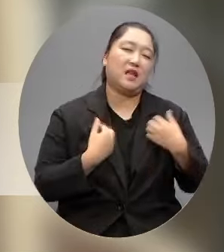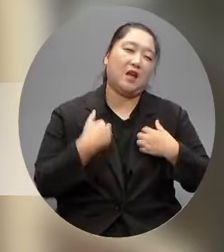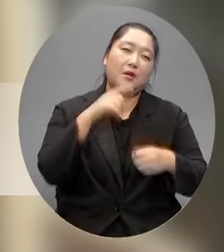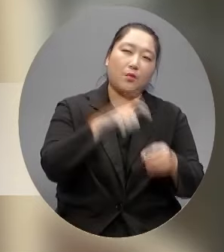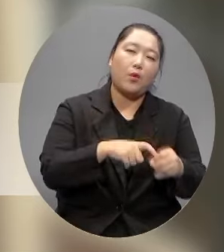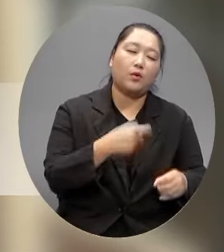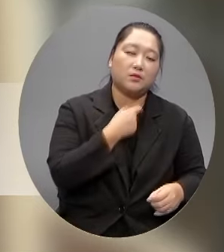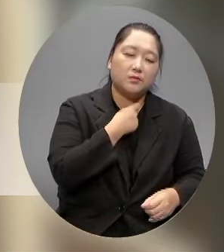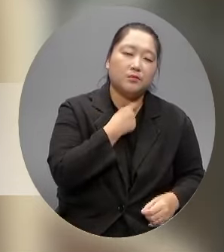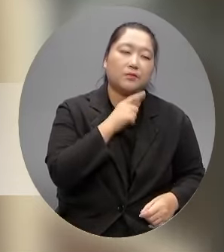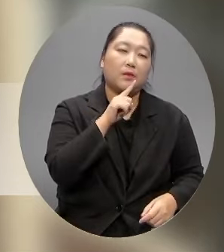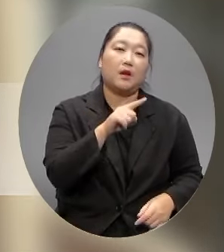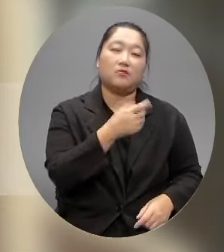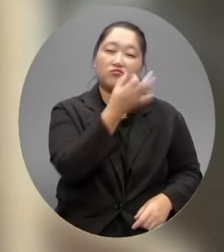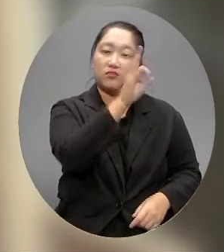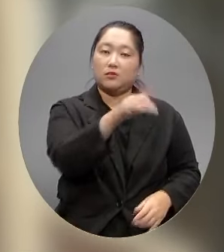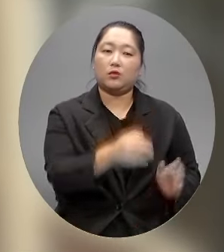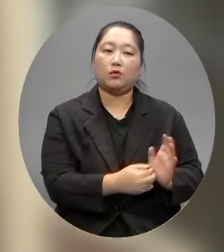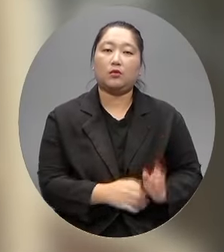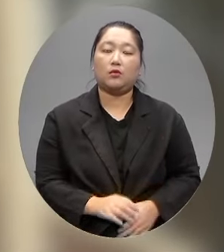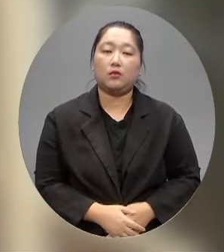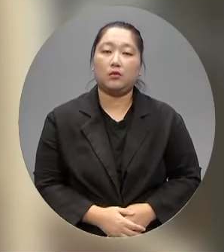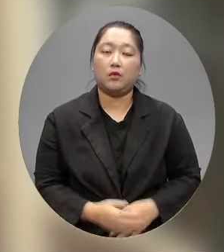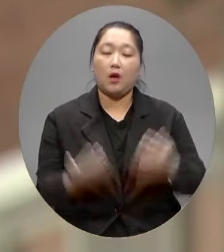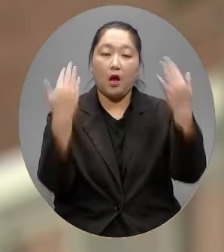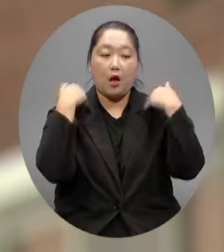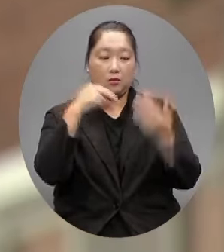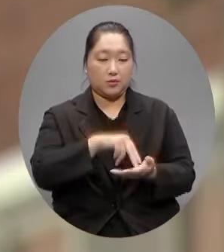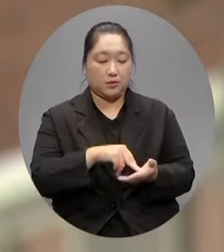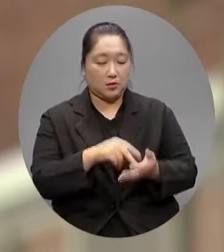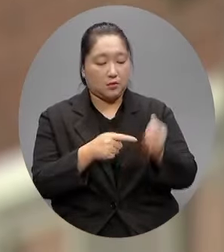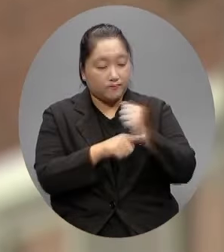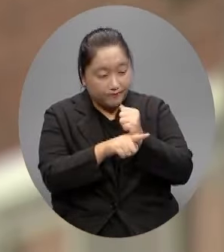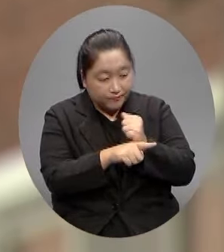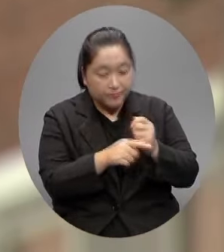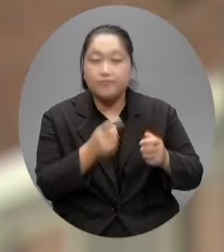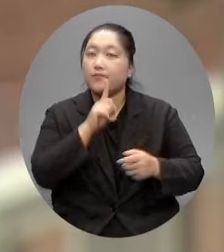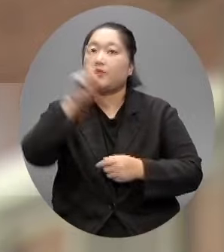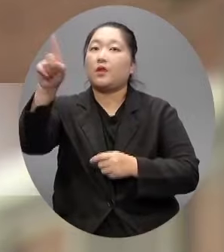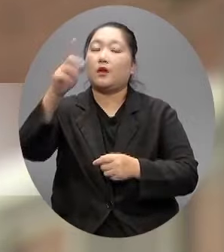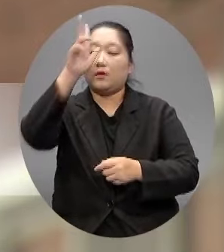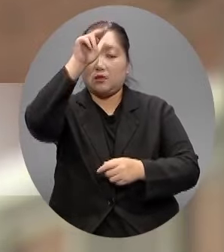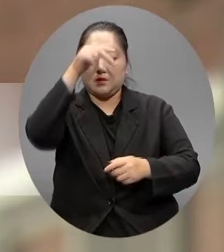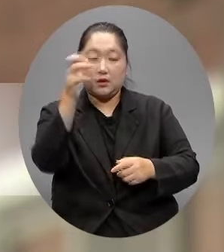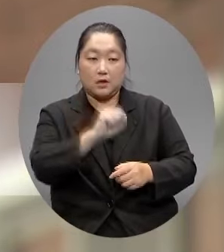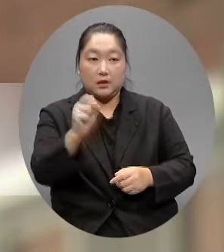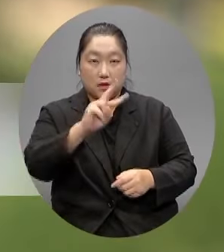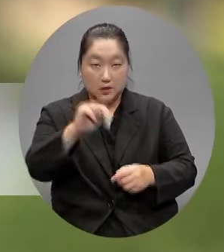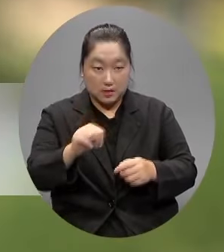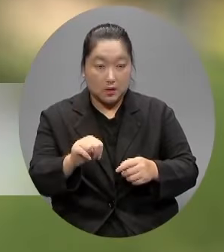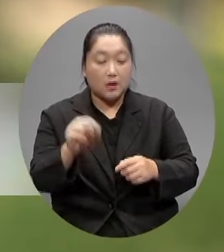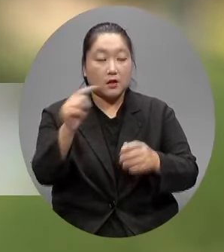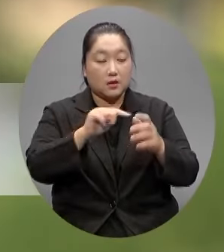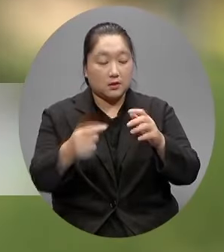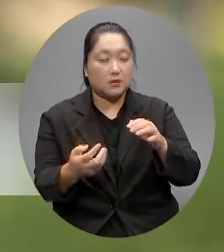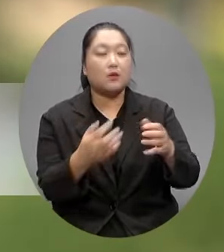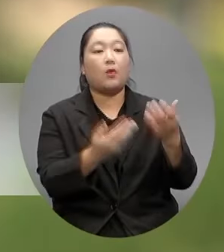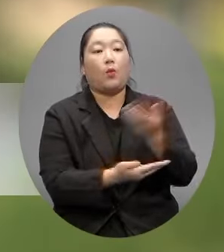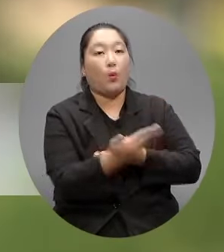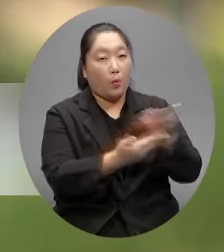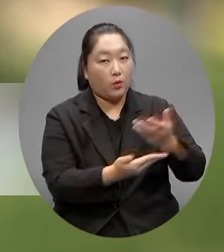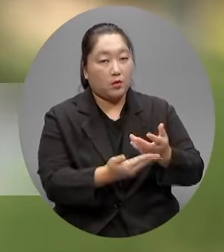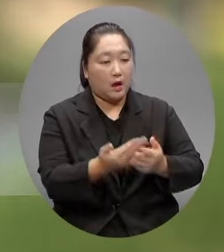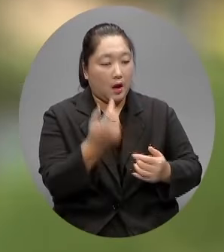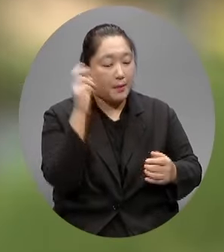않은 것으로 전해졌습니다. 학교 측은 즉시 수사를 의뢰했고 경찰은 SNS 등을 통해 공유했을 가능성을 두고